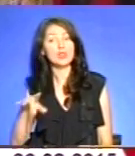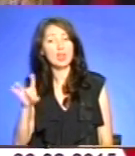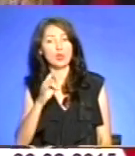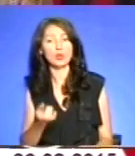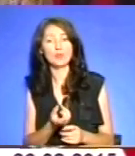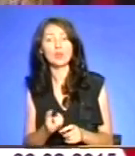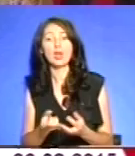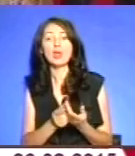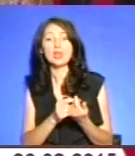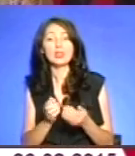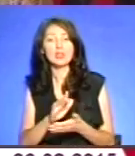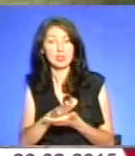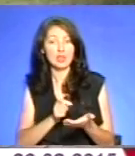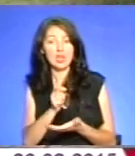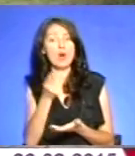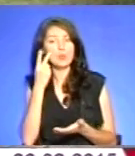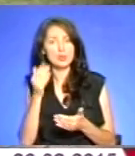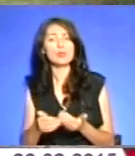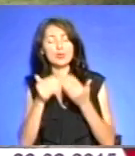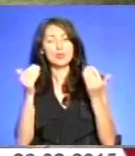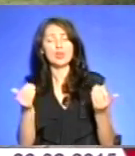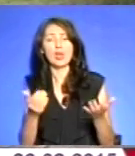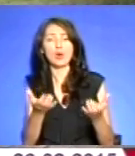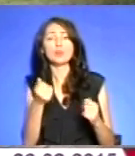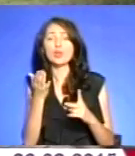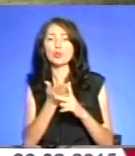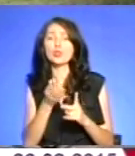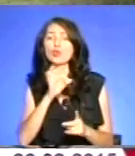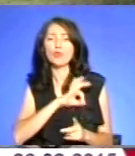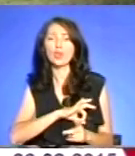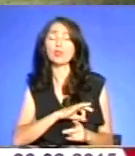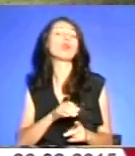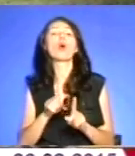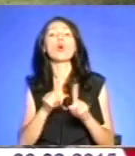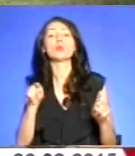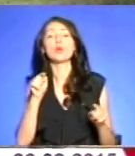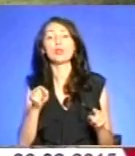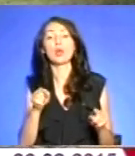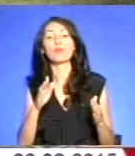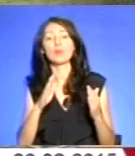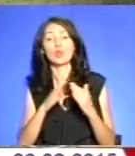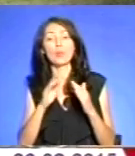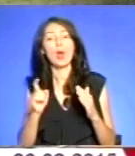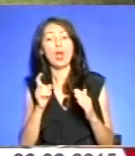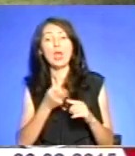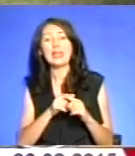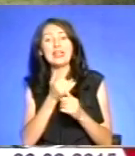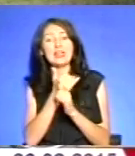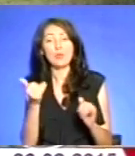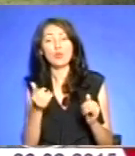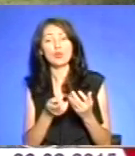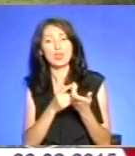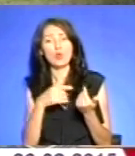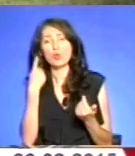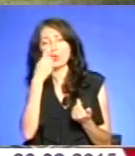постійно зростає. Отримувати субсидію – це вигідно, особливо тим домогосподарствам, які не можуть за рахунок власних